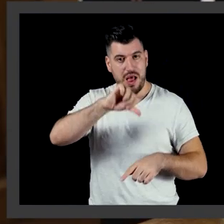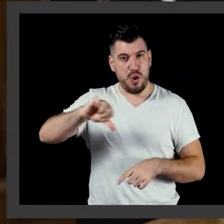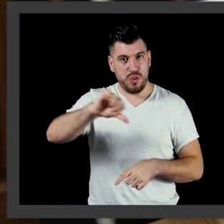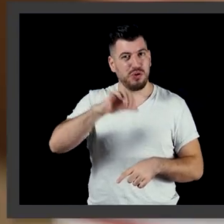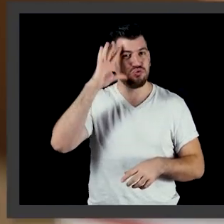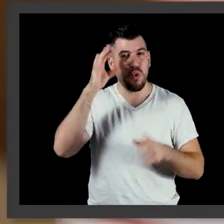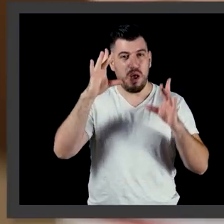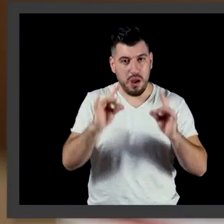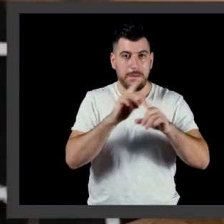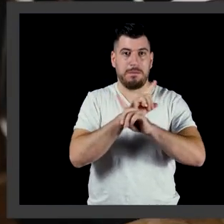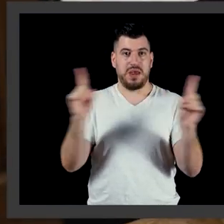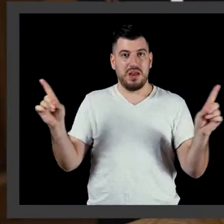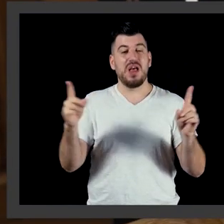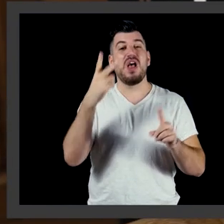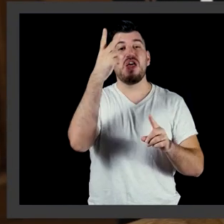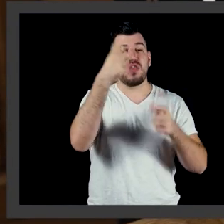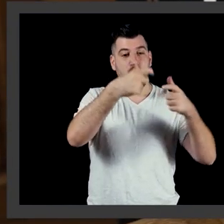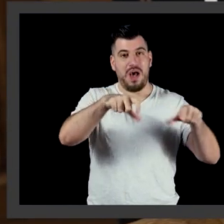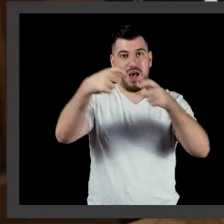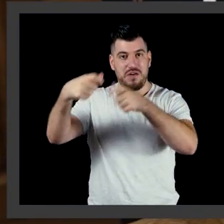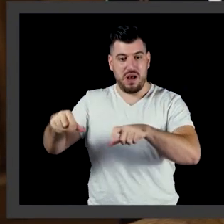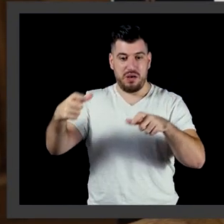2 αυγά για να δέσουν τα ζυμαρικά μας.